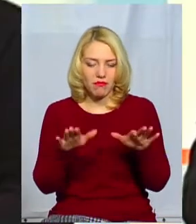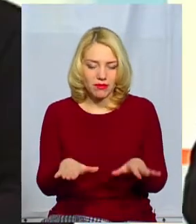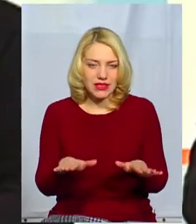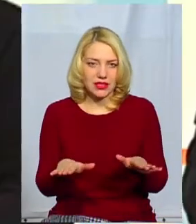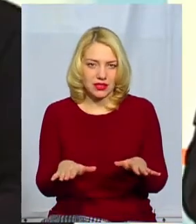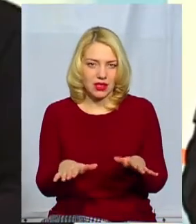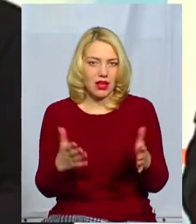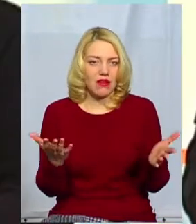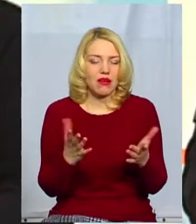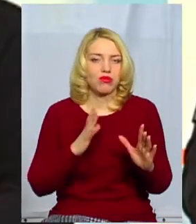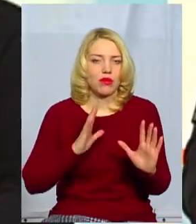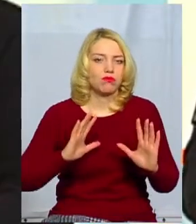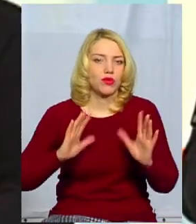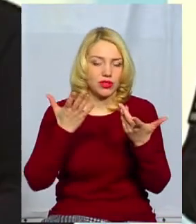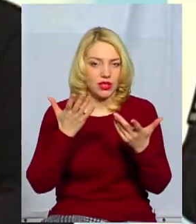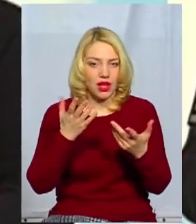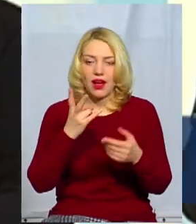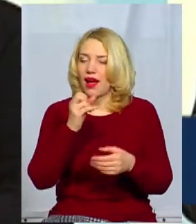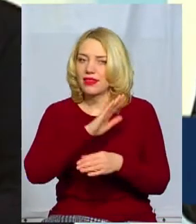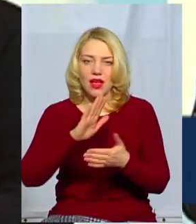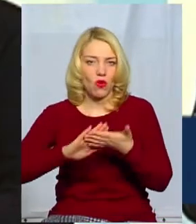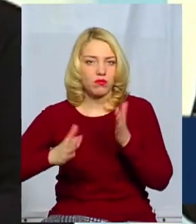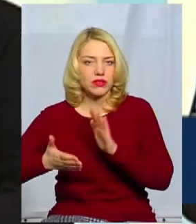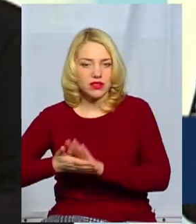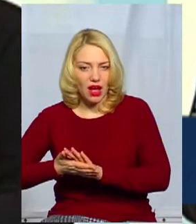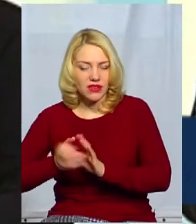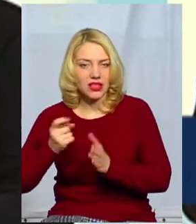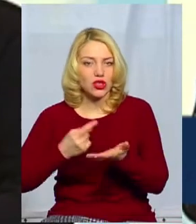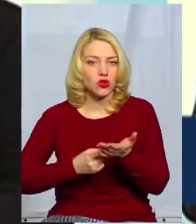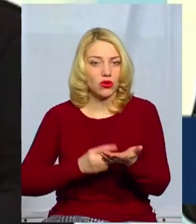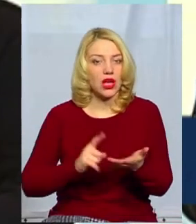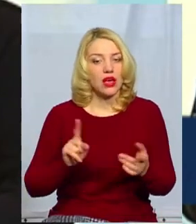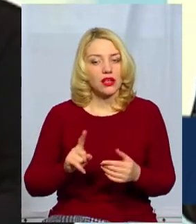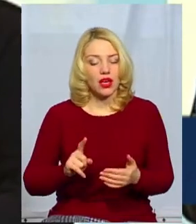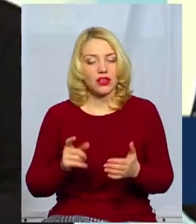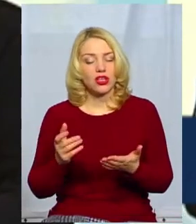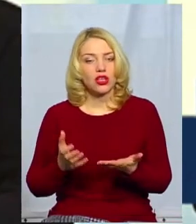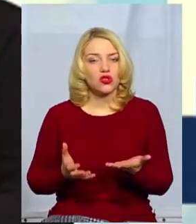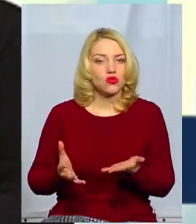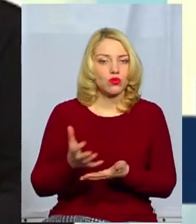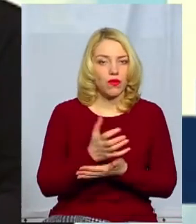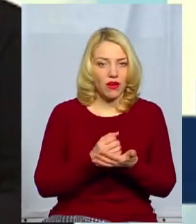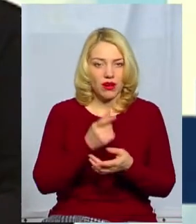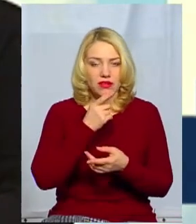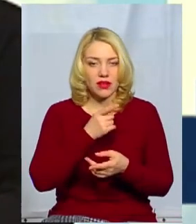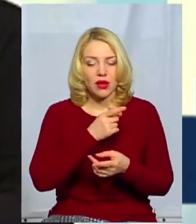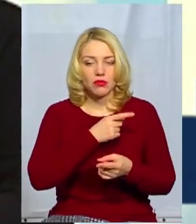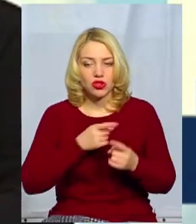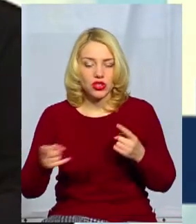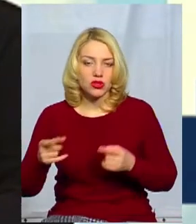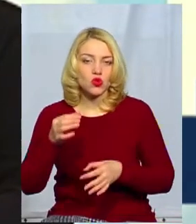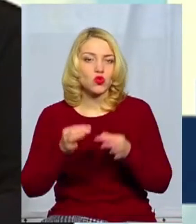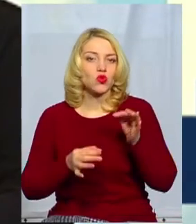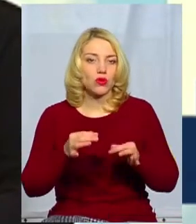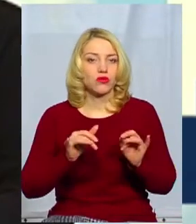ті обставини чи докази, які вже здобуваються під час оформлення та зібрання адміністративної справи.